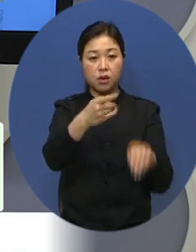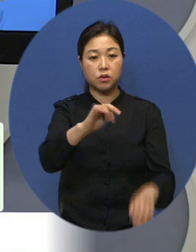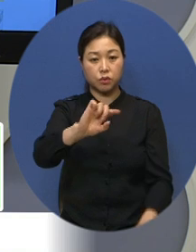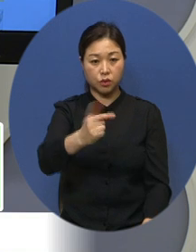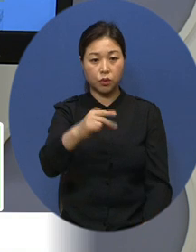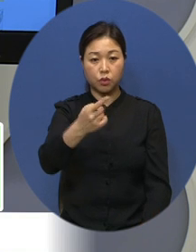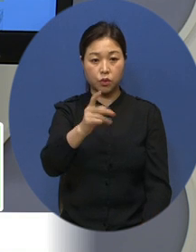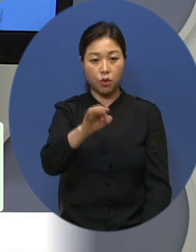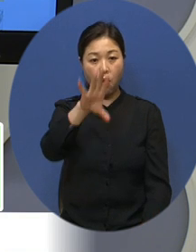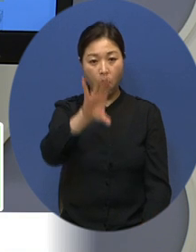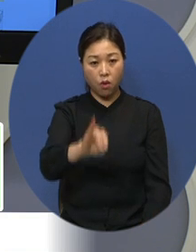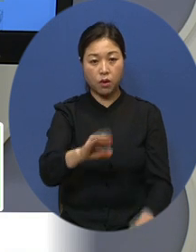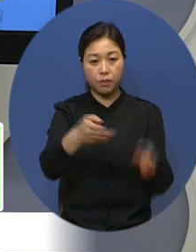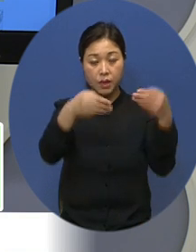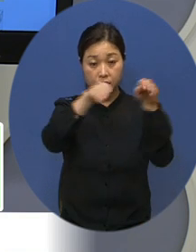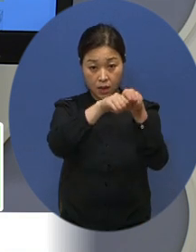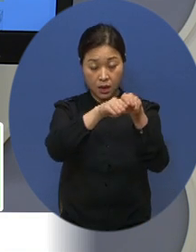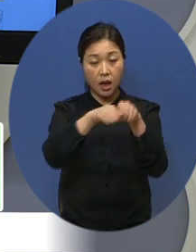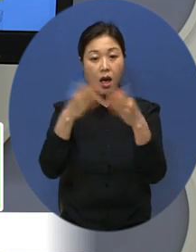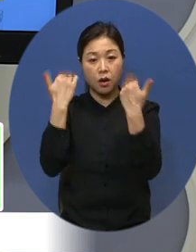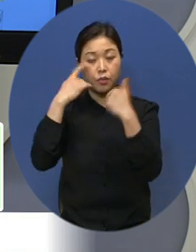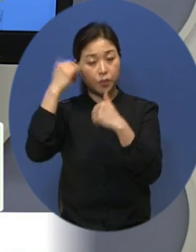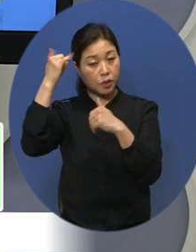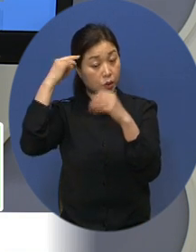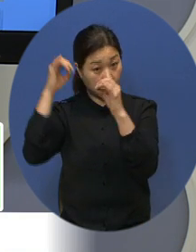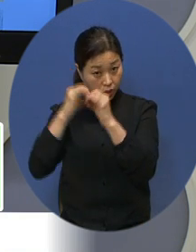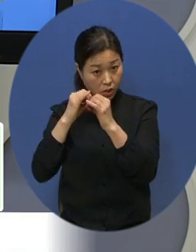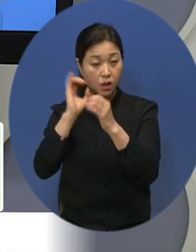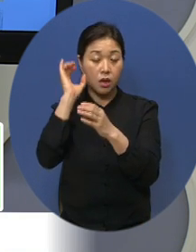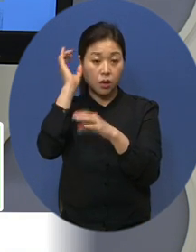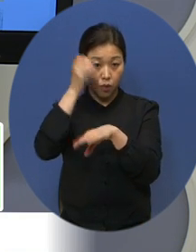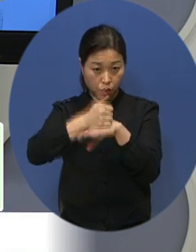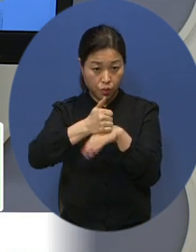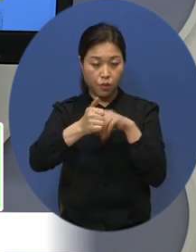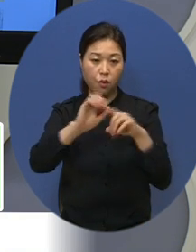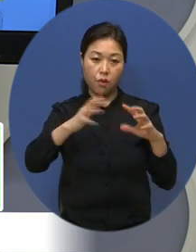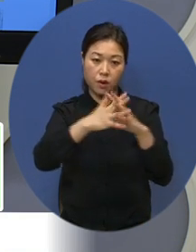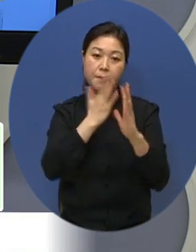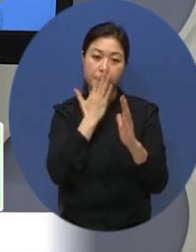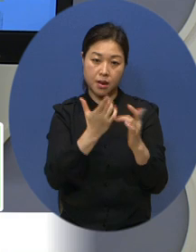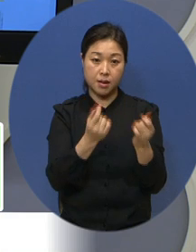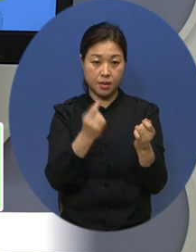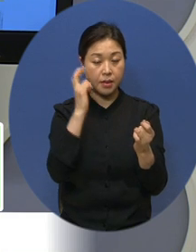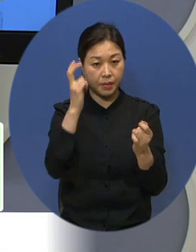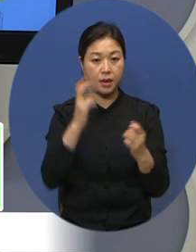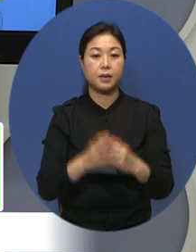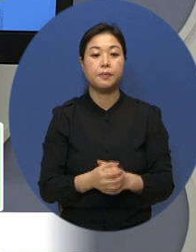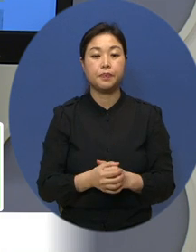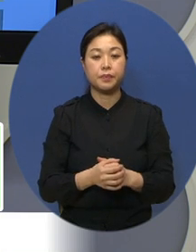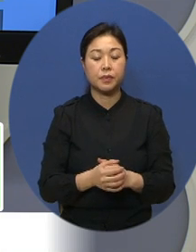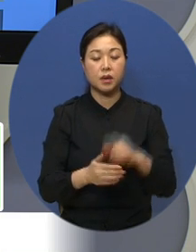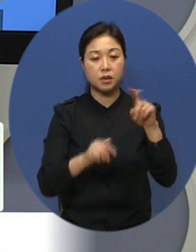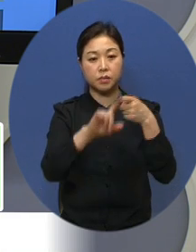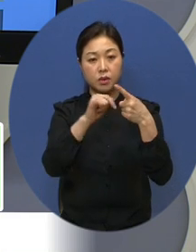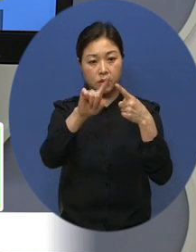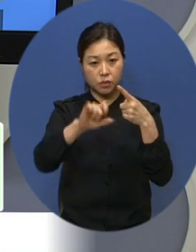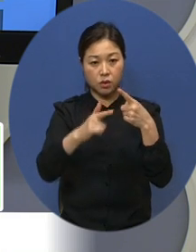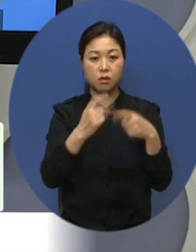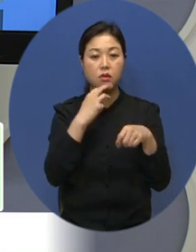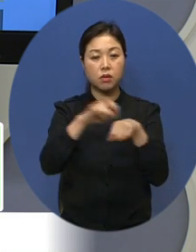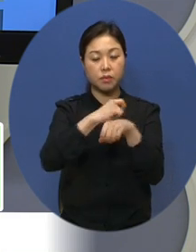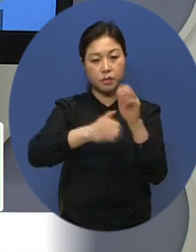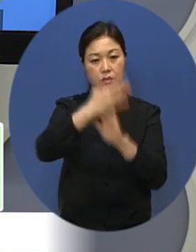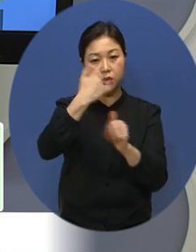어울림 플라자 가 학부모들의 동의를 얻어 건립에 탄력을 받게 될 전망입니다 지난 16일 서울특별시